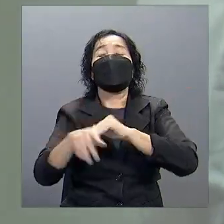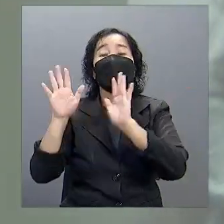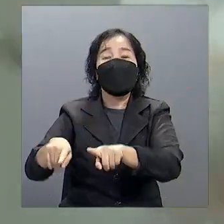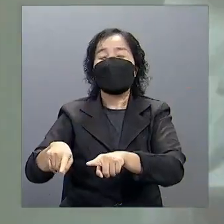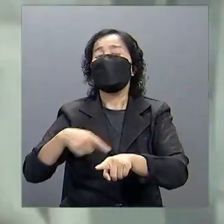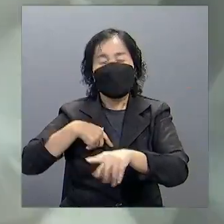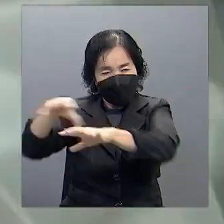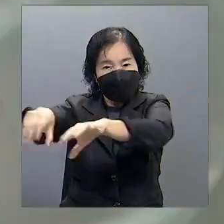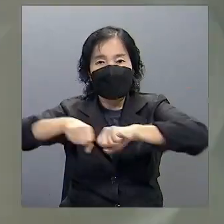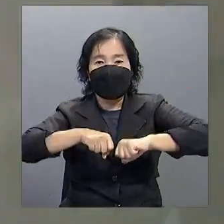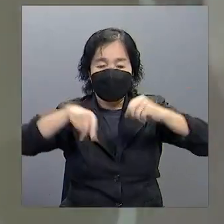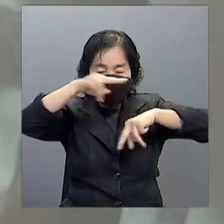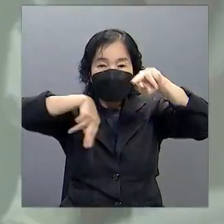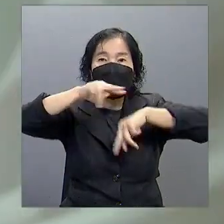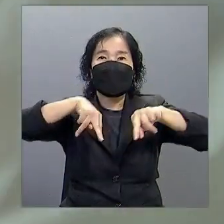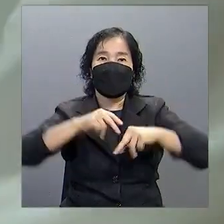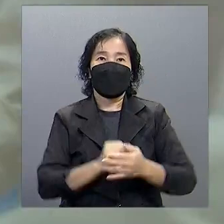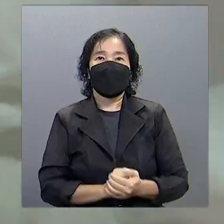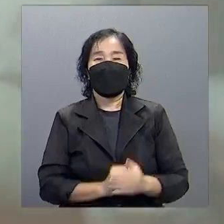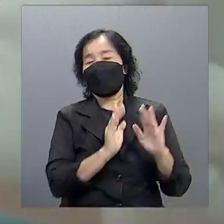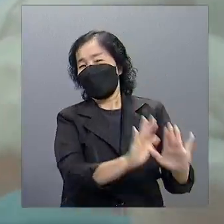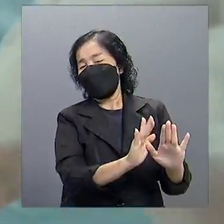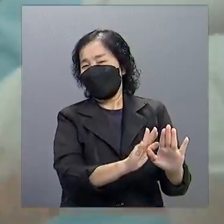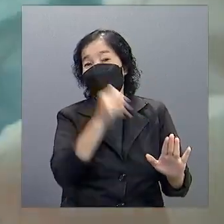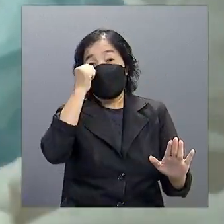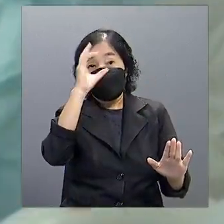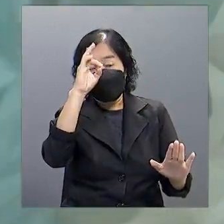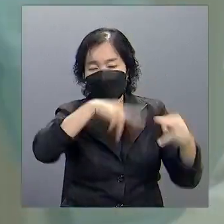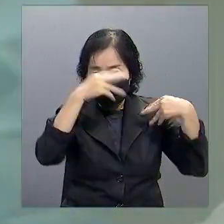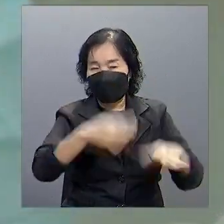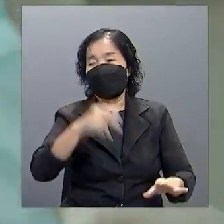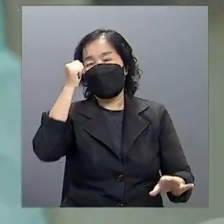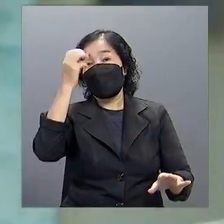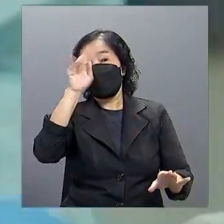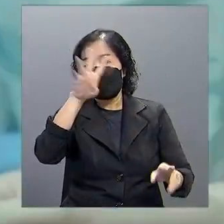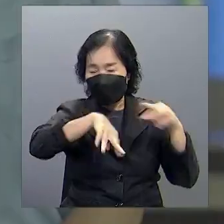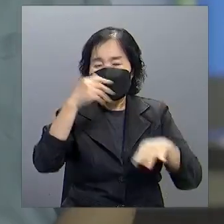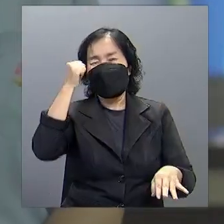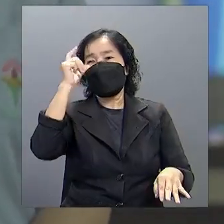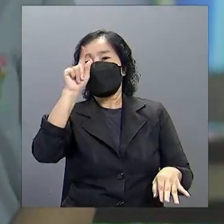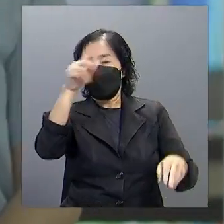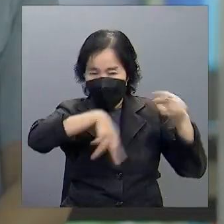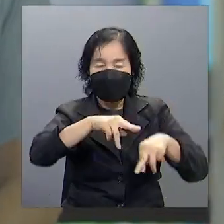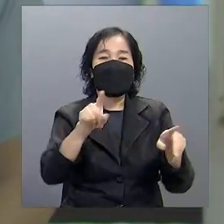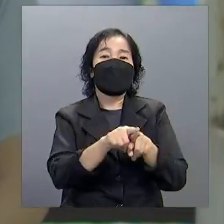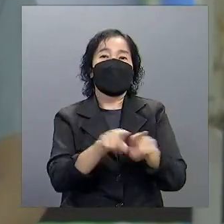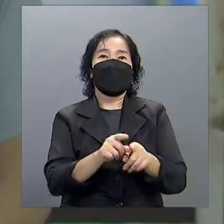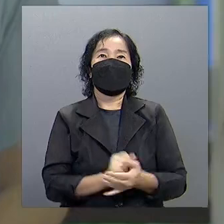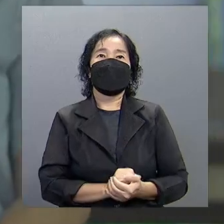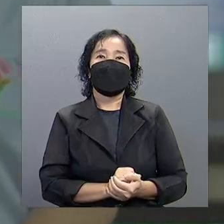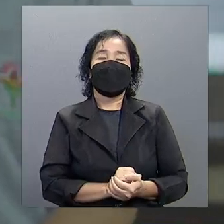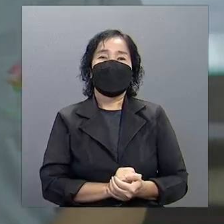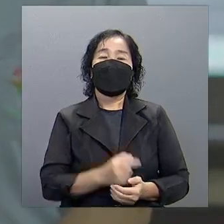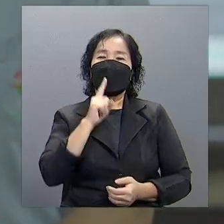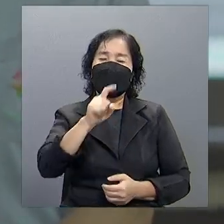พื่อนไม่ตัดนะไม่ตัดมือเพื่อนนะโอเคถ้าจะเทียบกันคะแนนความหวั่นวิตกตอนโ